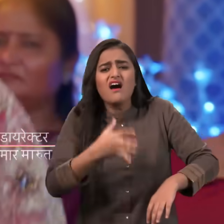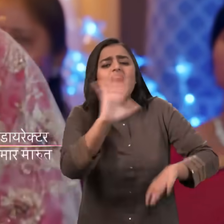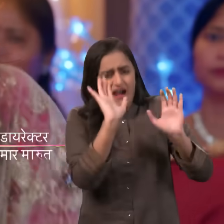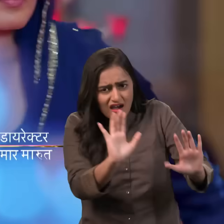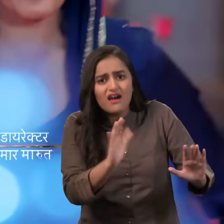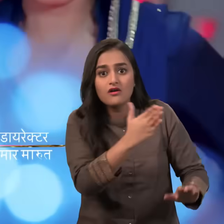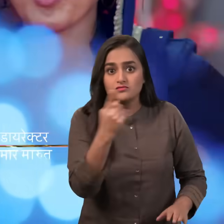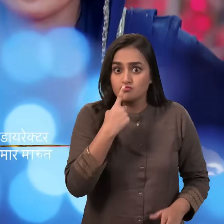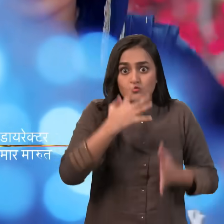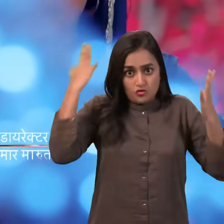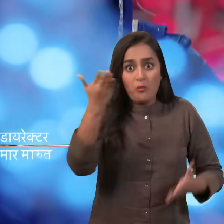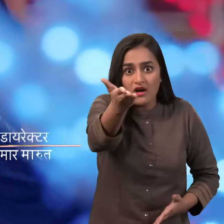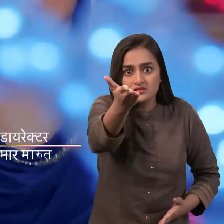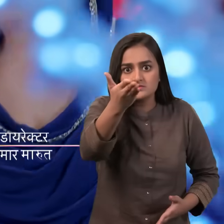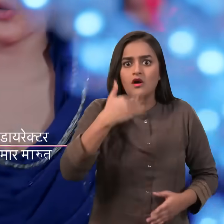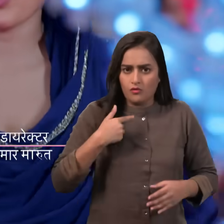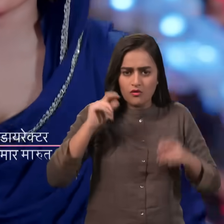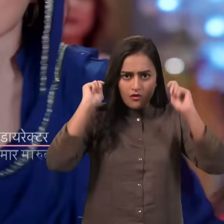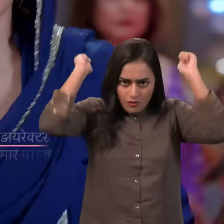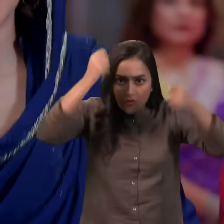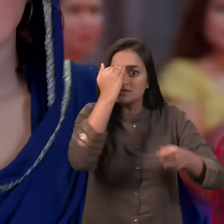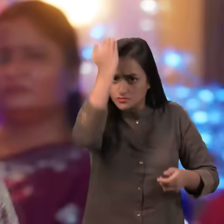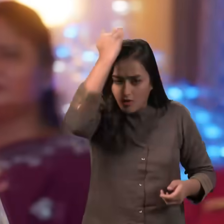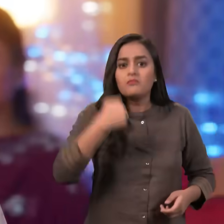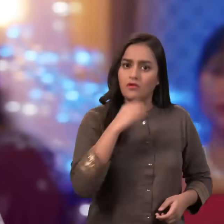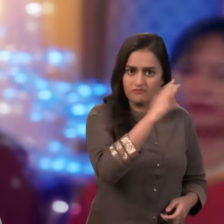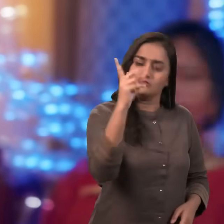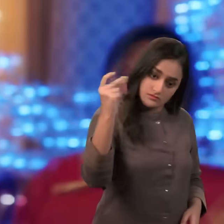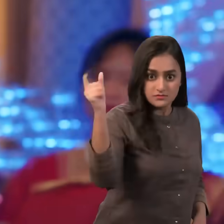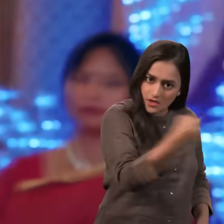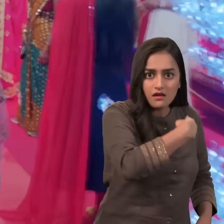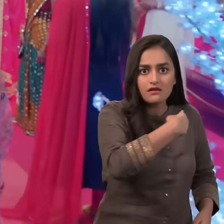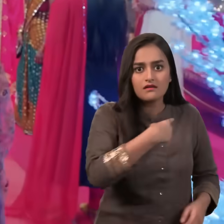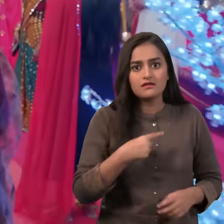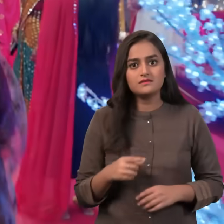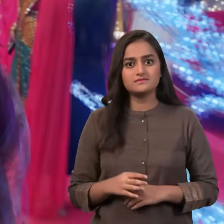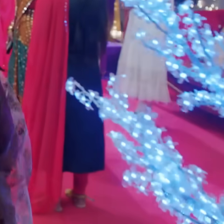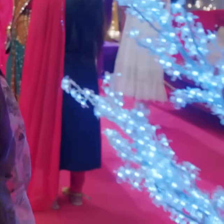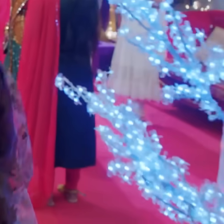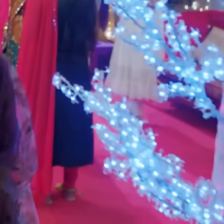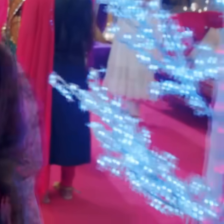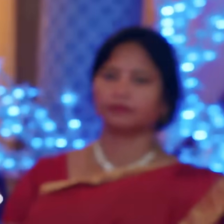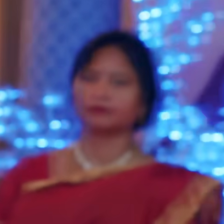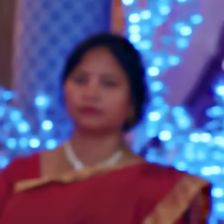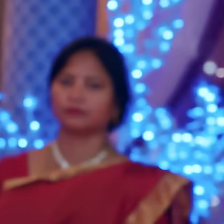जीतो आराम से। बहुत बोलने लगी, अभी रोहन और सोहम को बताती हूँ, तू चल।